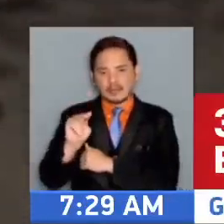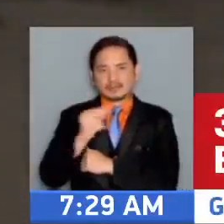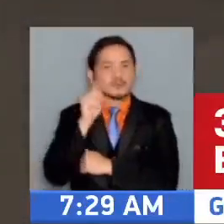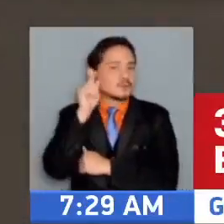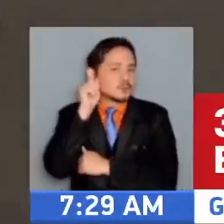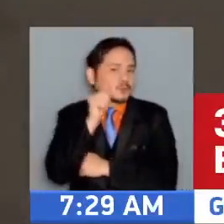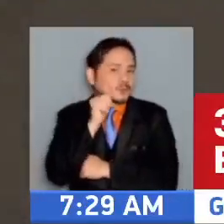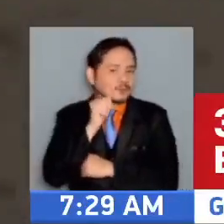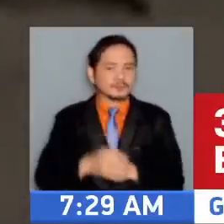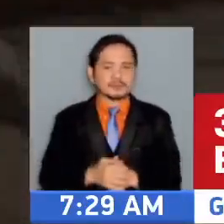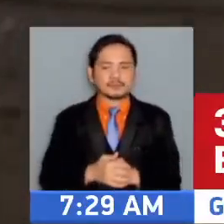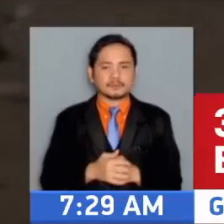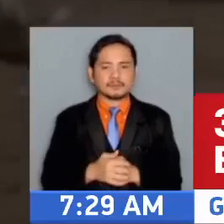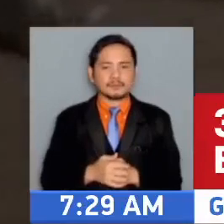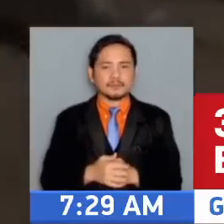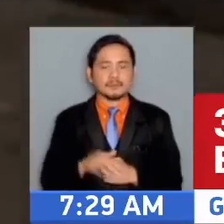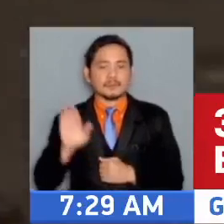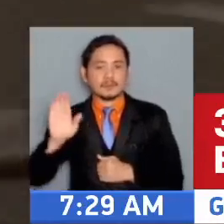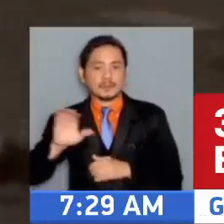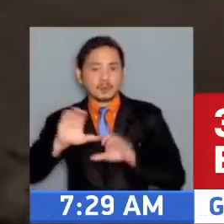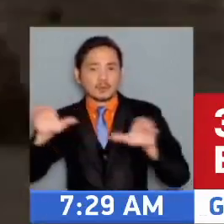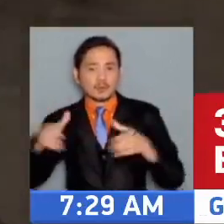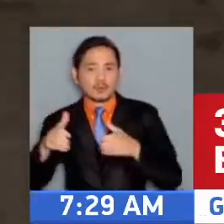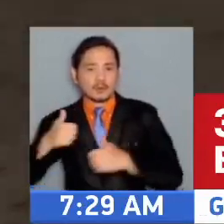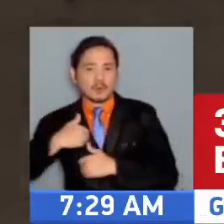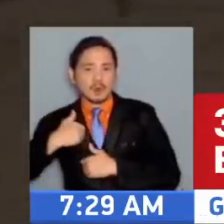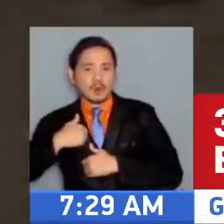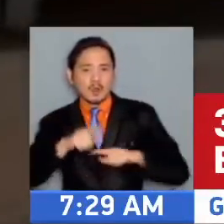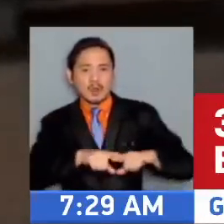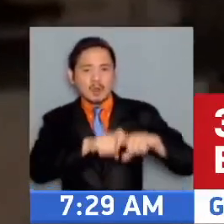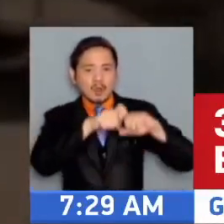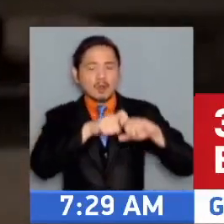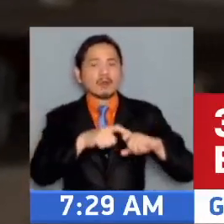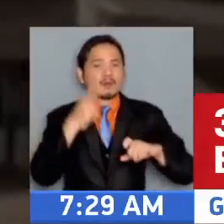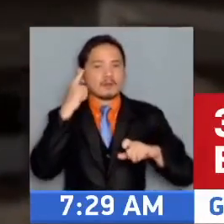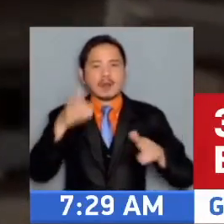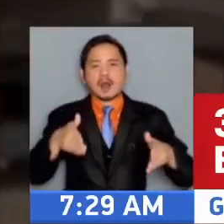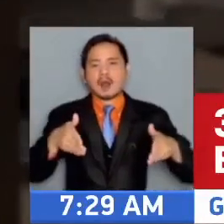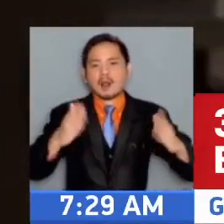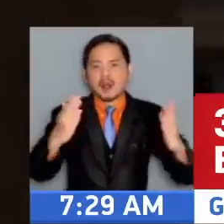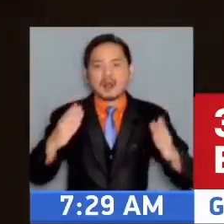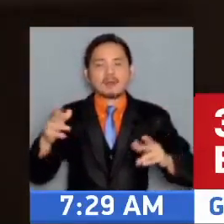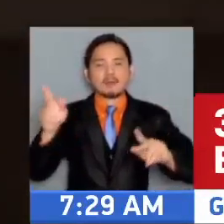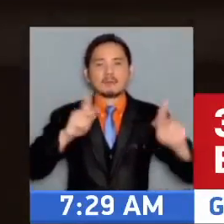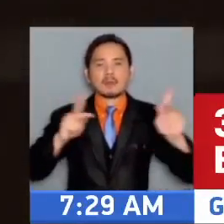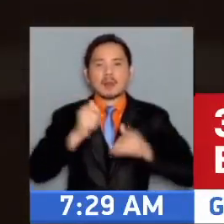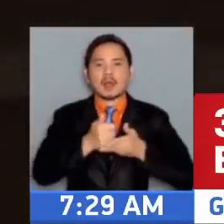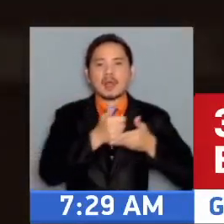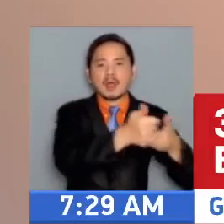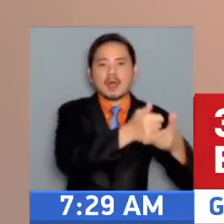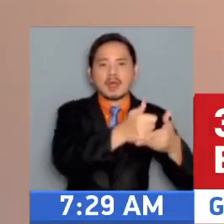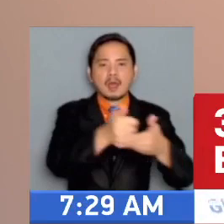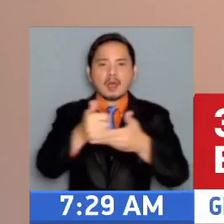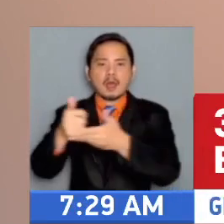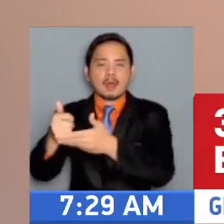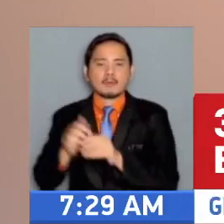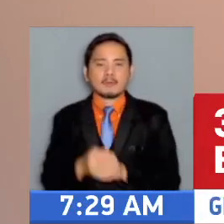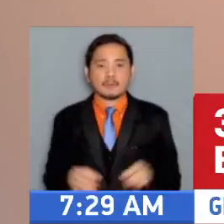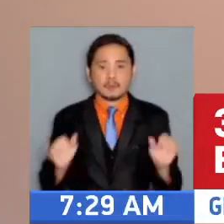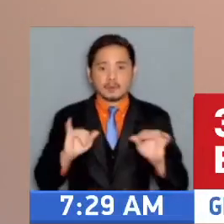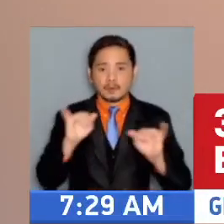ang Sudanese forces para bigyan daan ng humanitarian efforts. Bago pa magka-ceasefire, may ilang Pilipino nang umarkilan ng